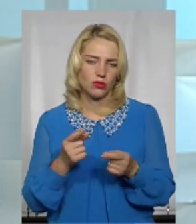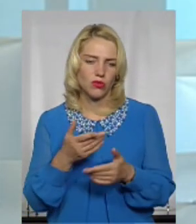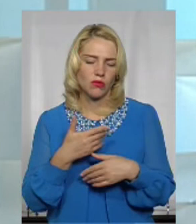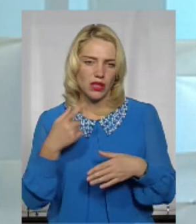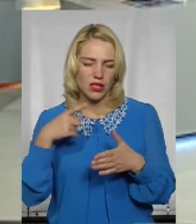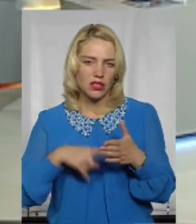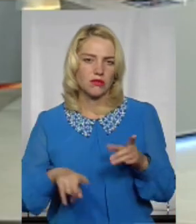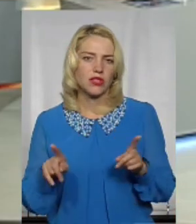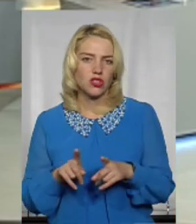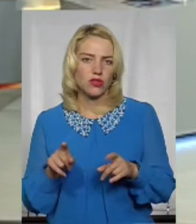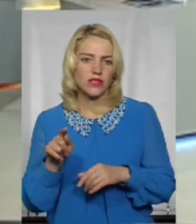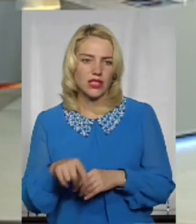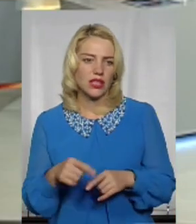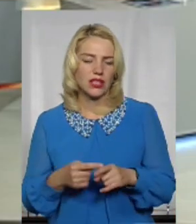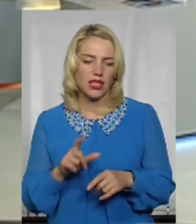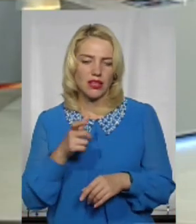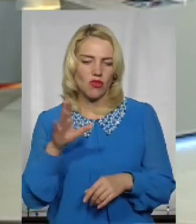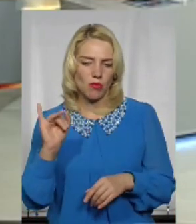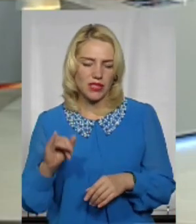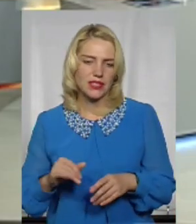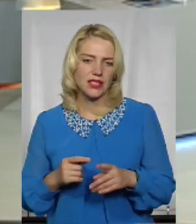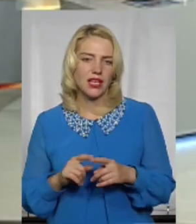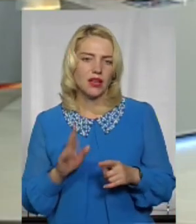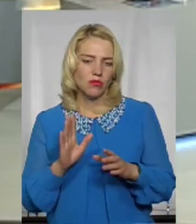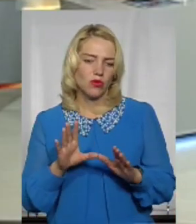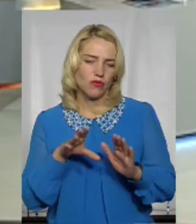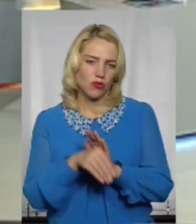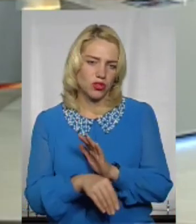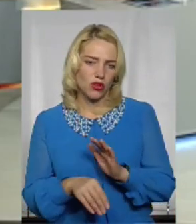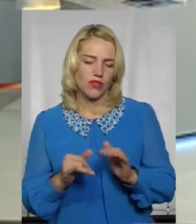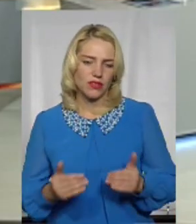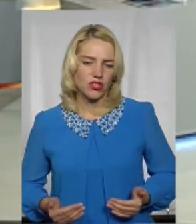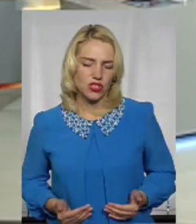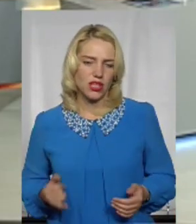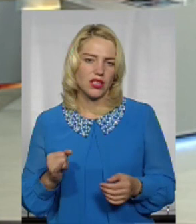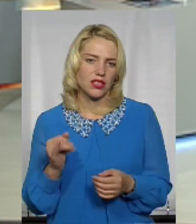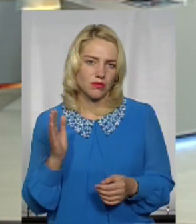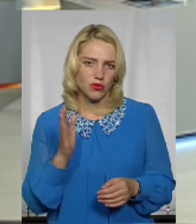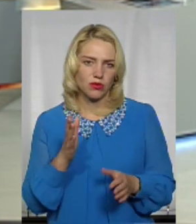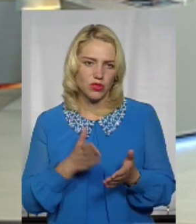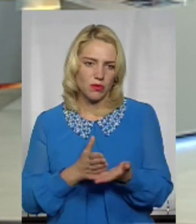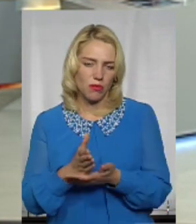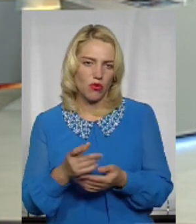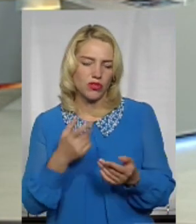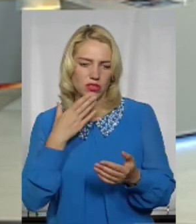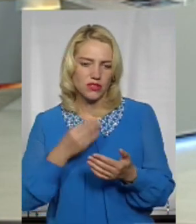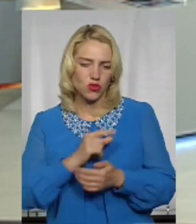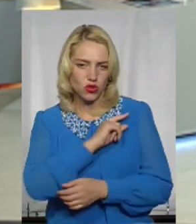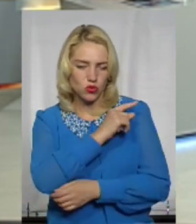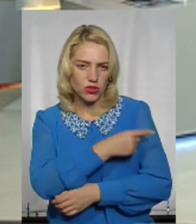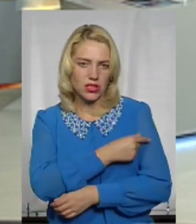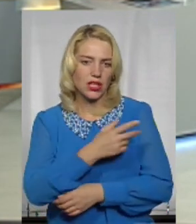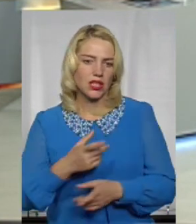ми надіємося, що все-таки оці європейські директиви ми будемо втілювати в життя. Ну, і, звісно, будемо спрямовувати свої зусилля